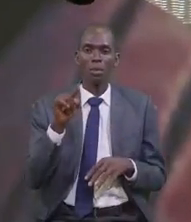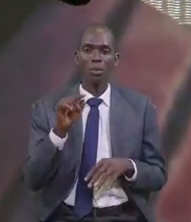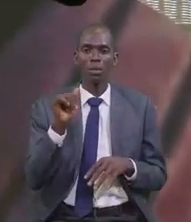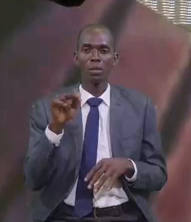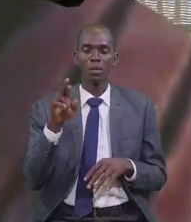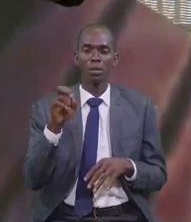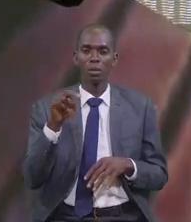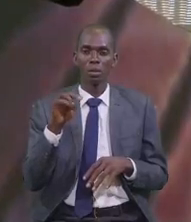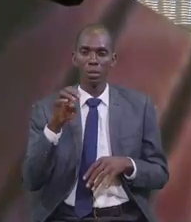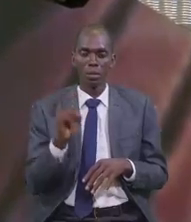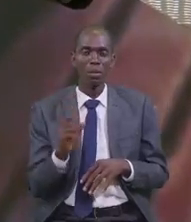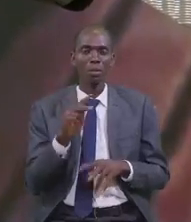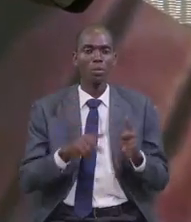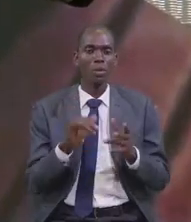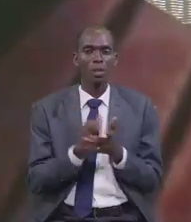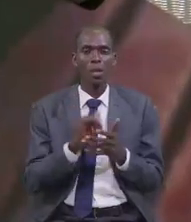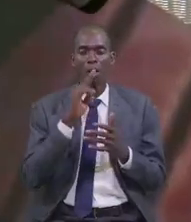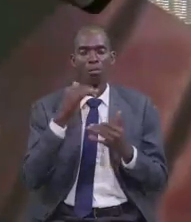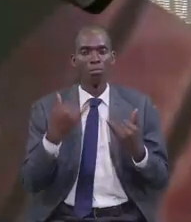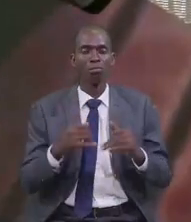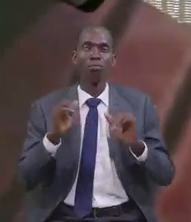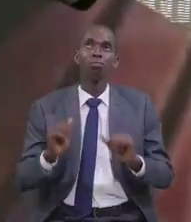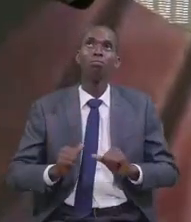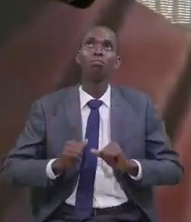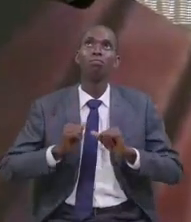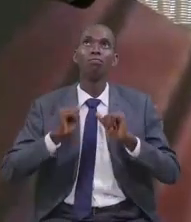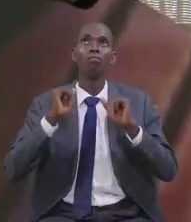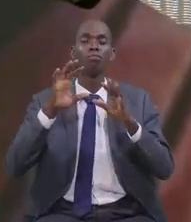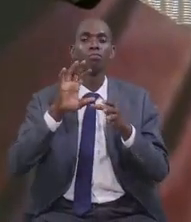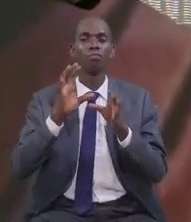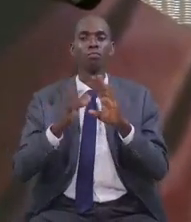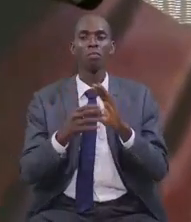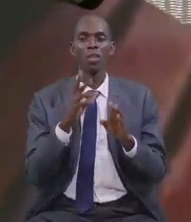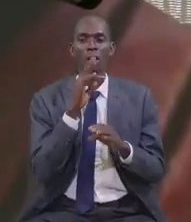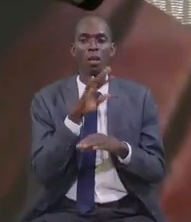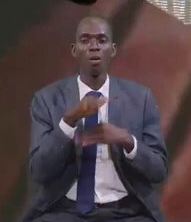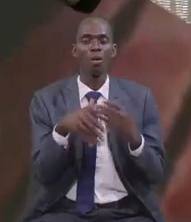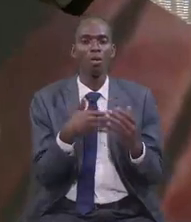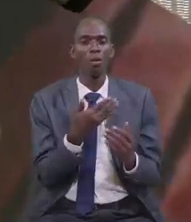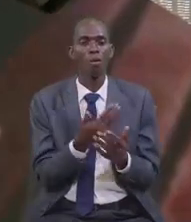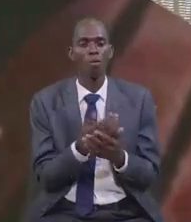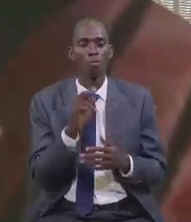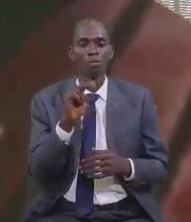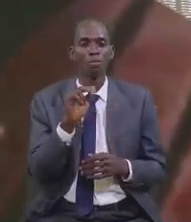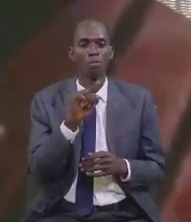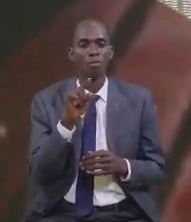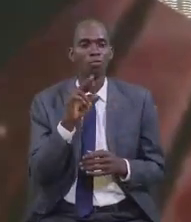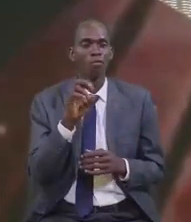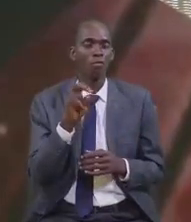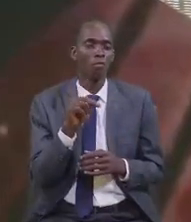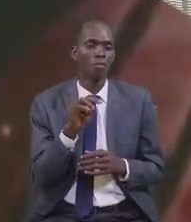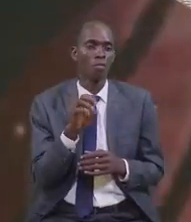les chrétiens dans le Nouveau Testament sont appelés Nazaréens. Les chrétiens qui se sont consacrés à